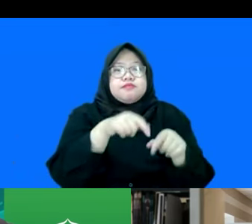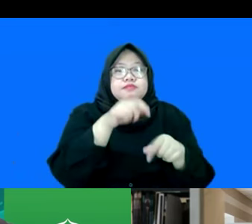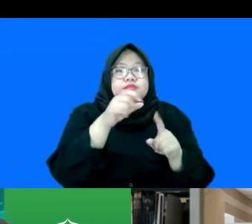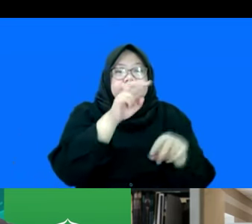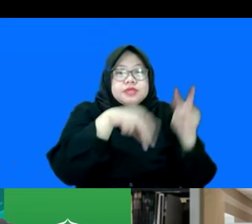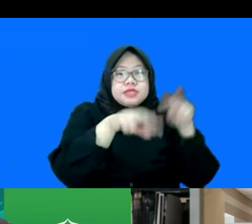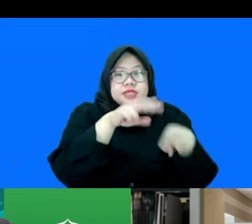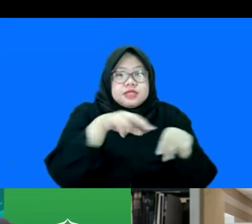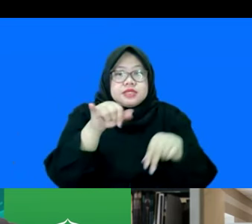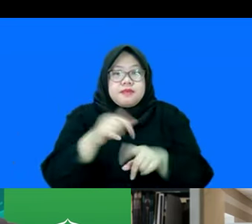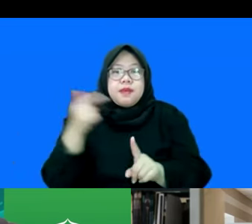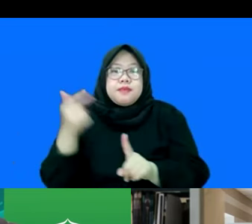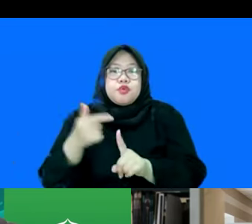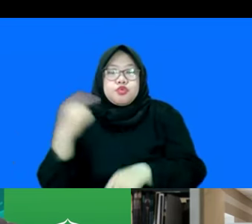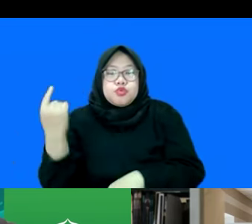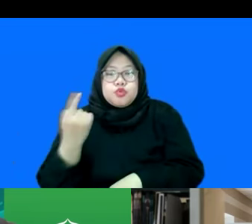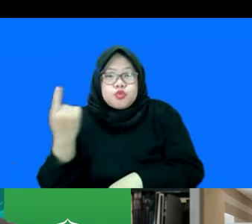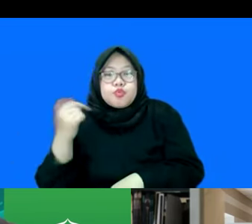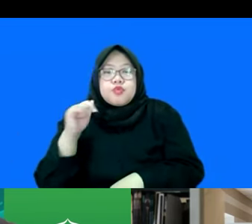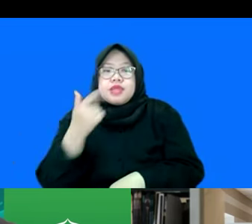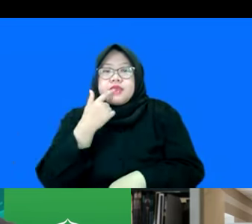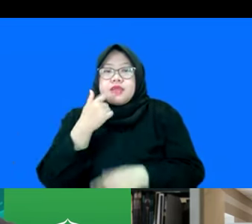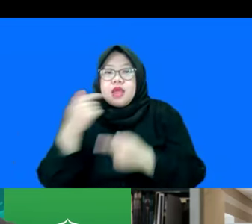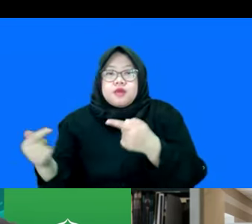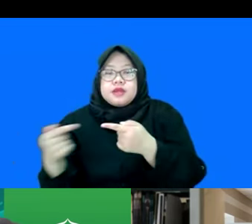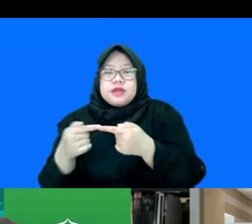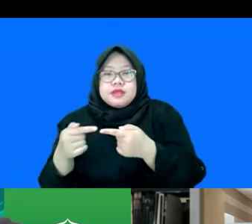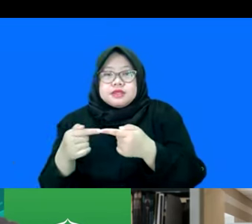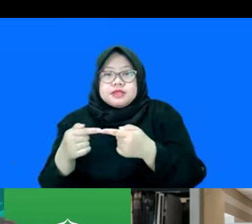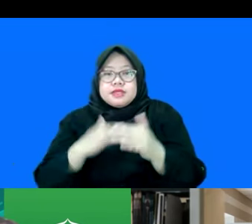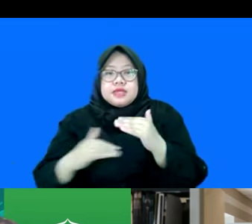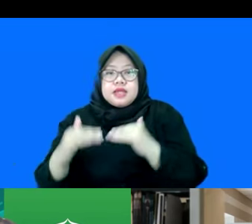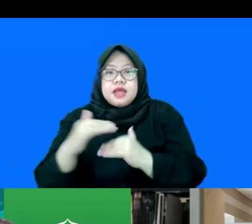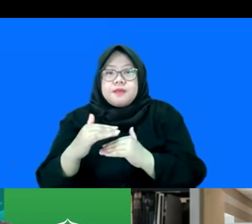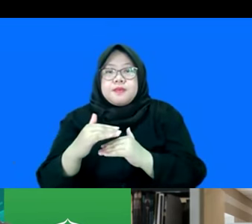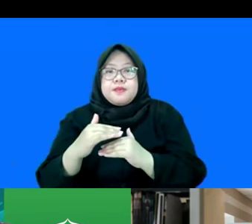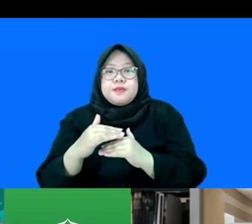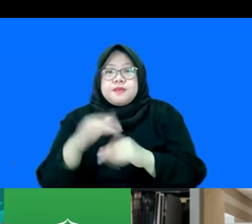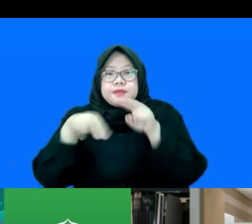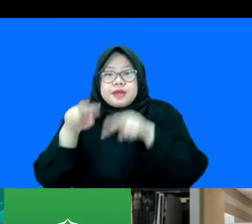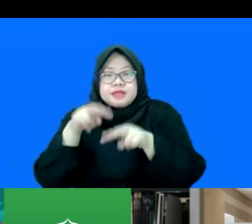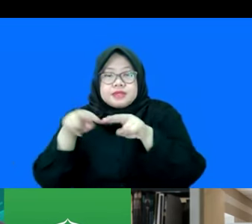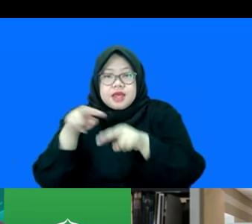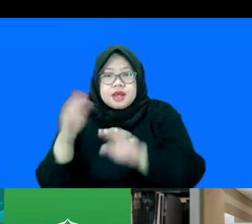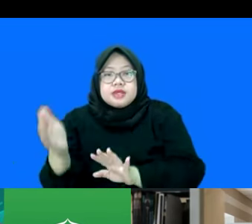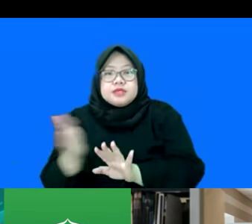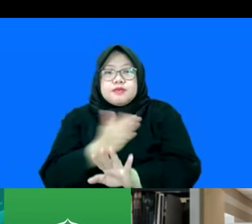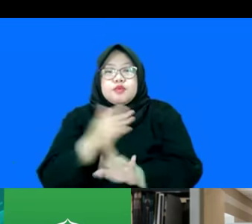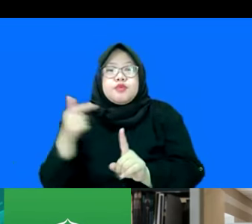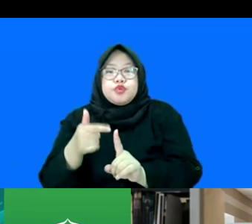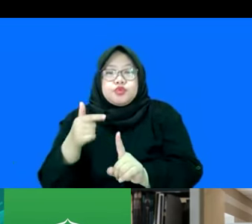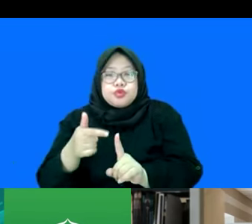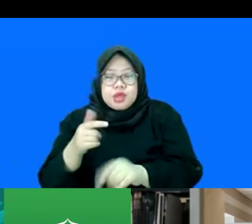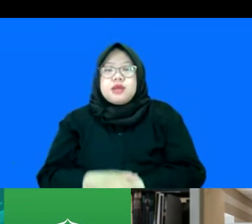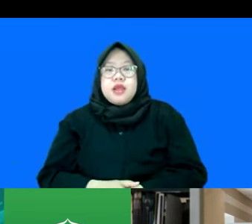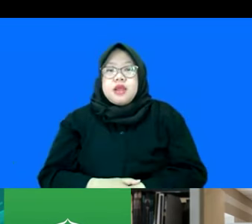dengan koordinasi di tahap pemeriksaan pendahuluan, tahap pra penuntutan misalnya. Saya sampaikan koordinasinya mungkin hanya